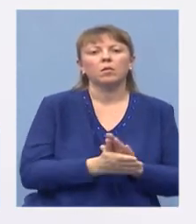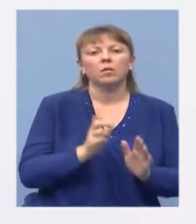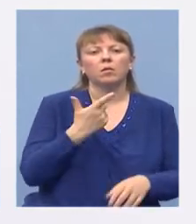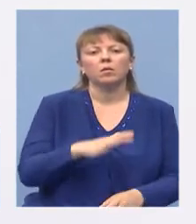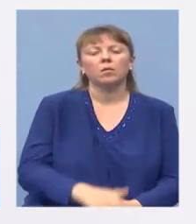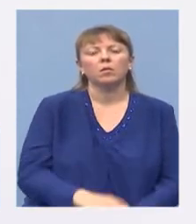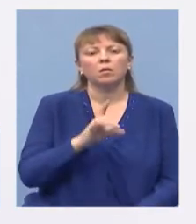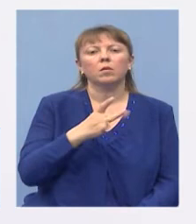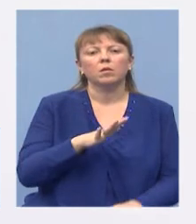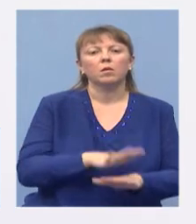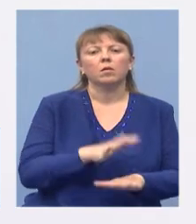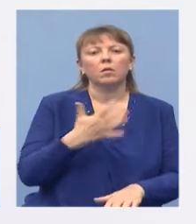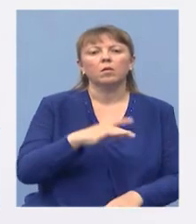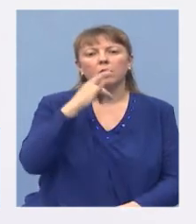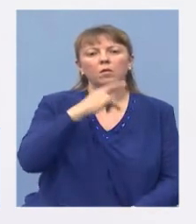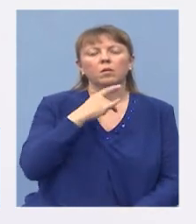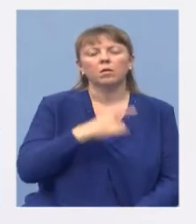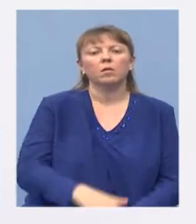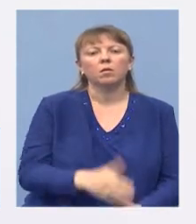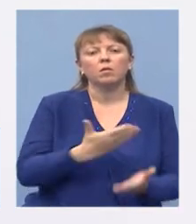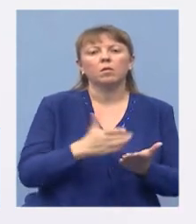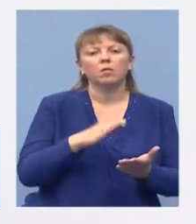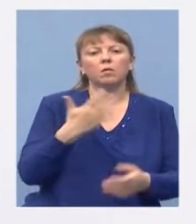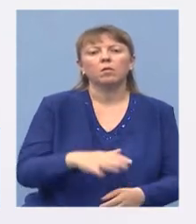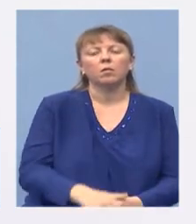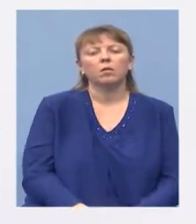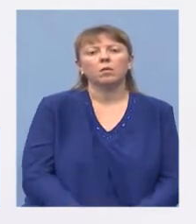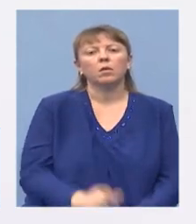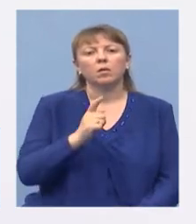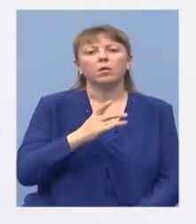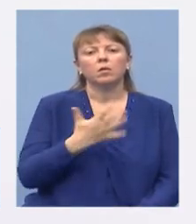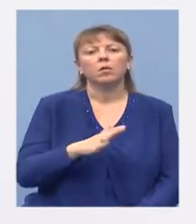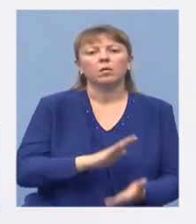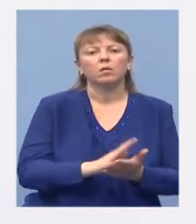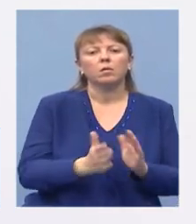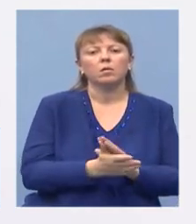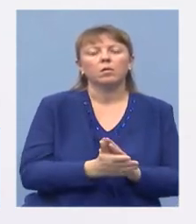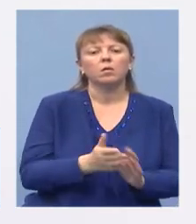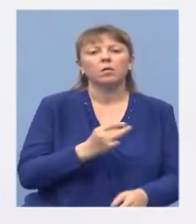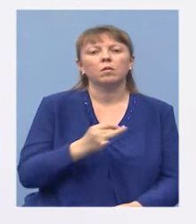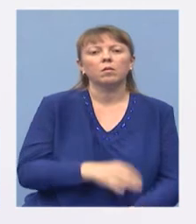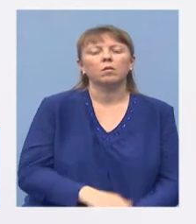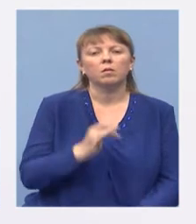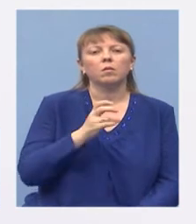с Отбасыбанк. Казахстанцы, оформляя ипотеку, могут ознакомиться с договором залога в личном кабинете на портале